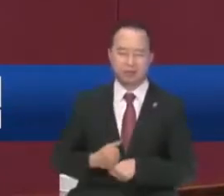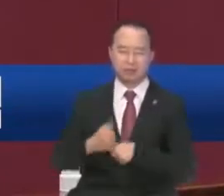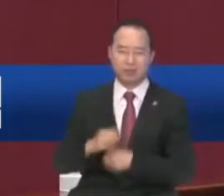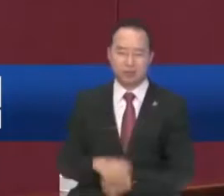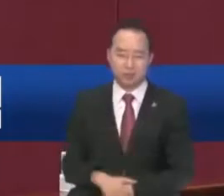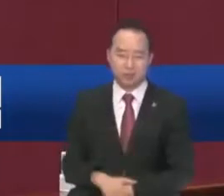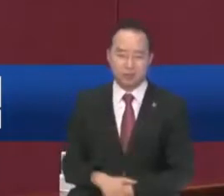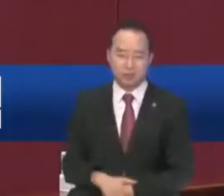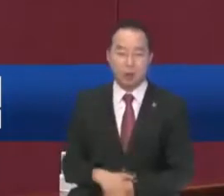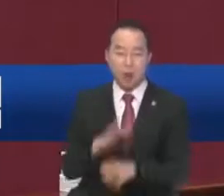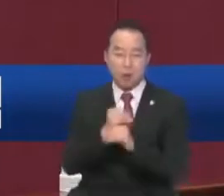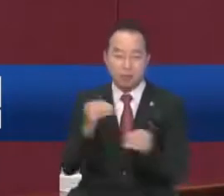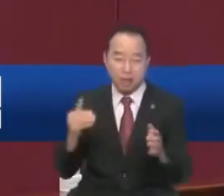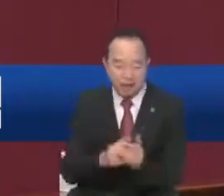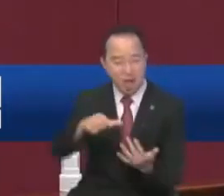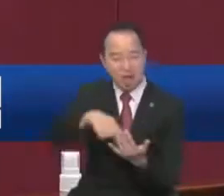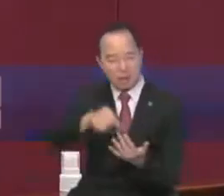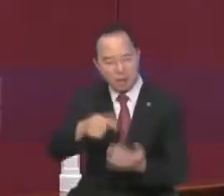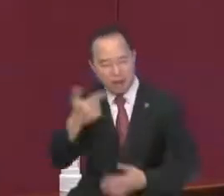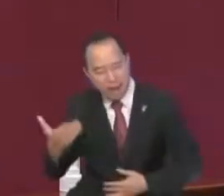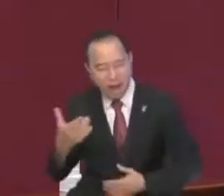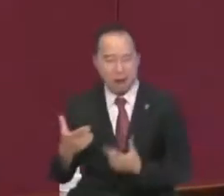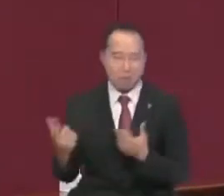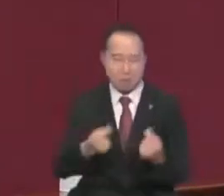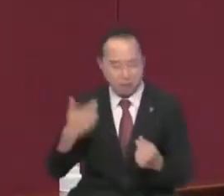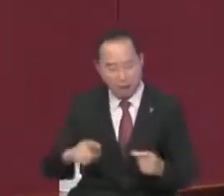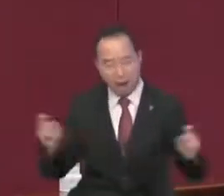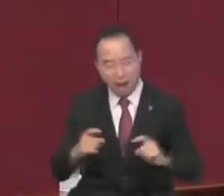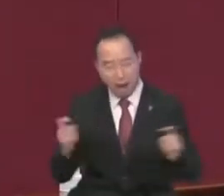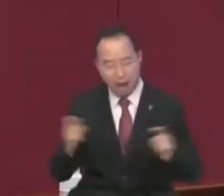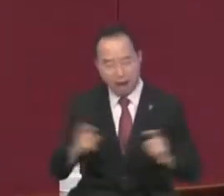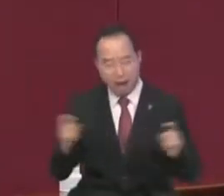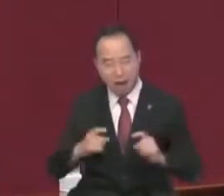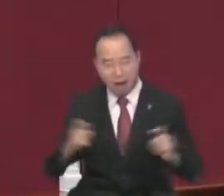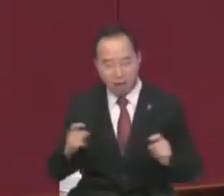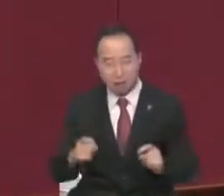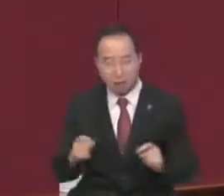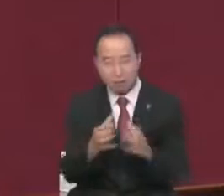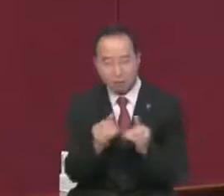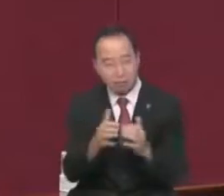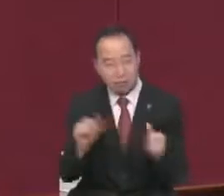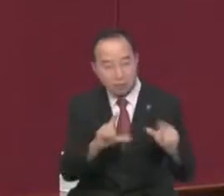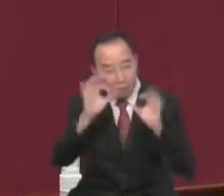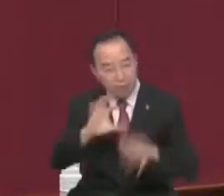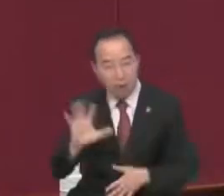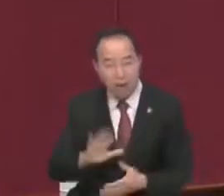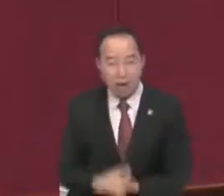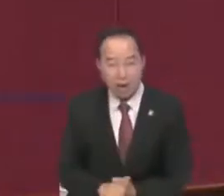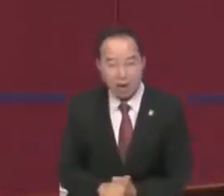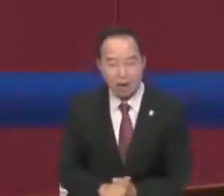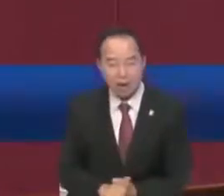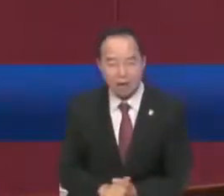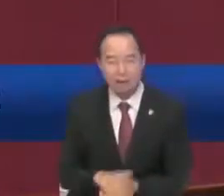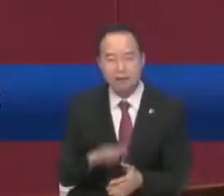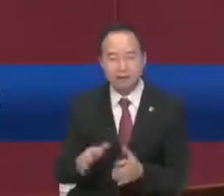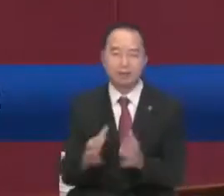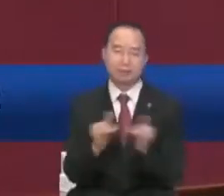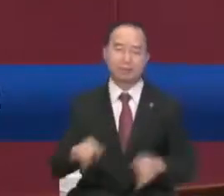보편 논쟁만 지루하게 반복하고 있을 겁니까? 이제 시민들이 재난시대를 안전하게 살아갈 수